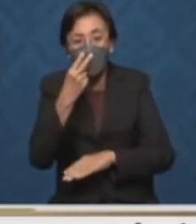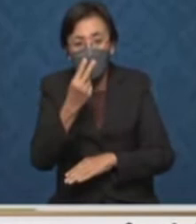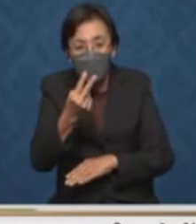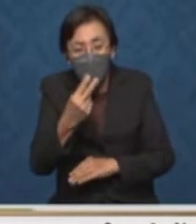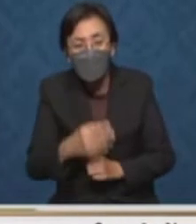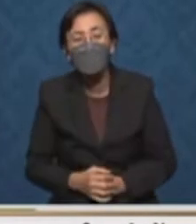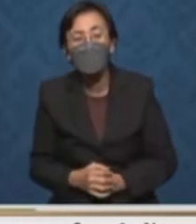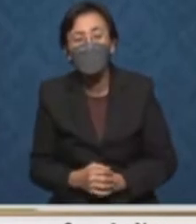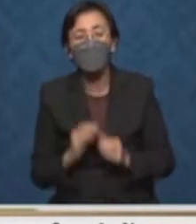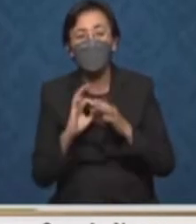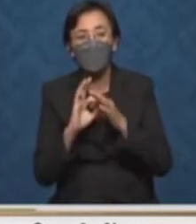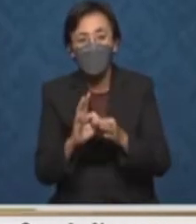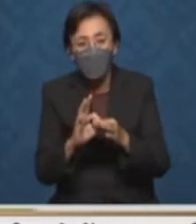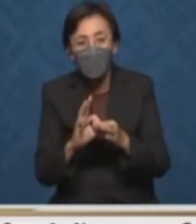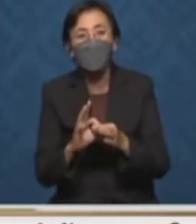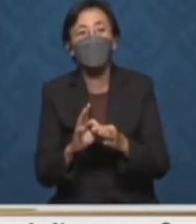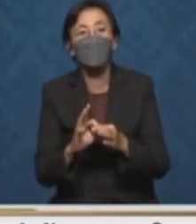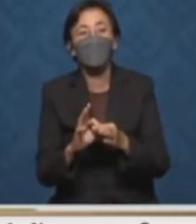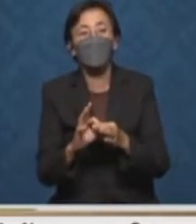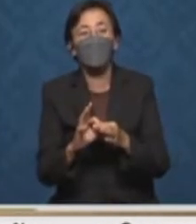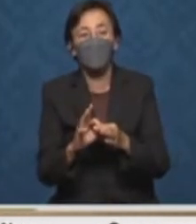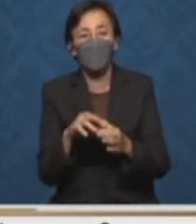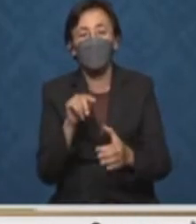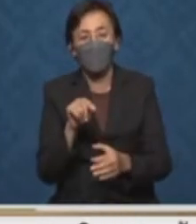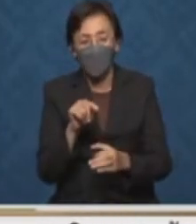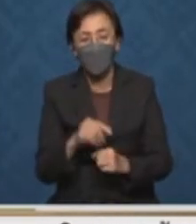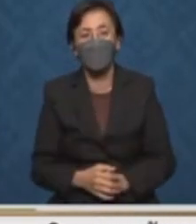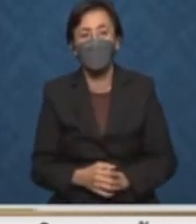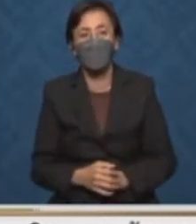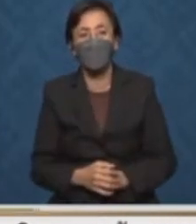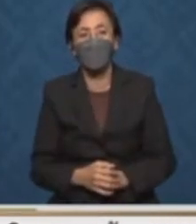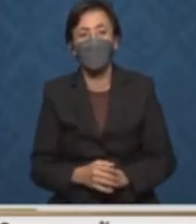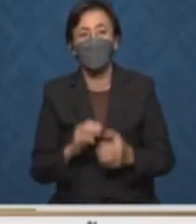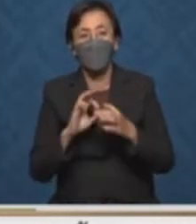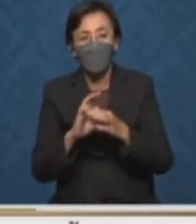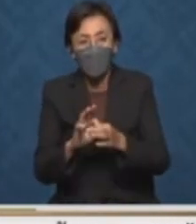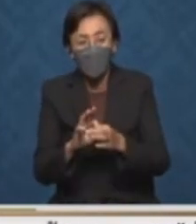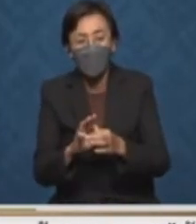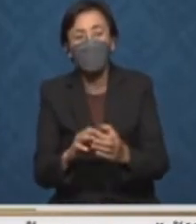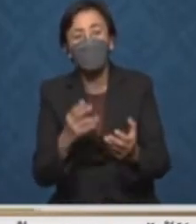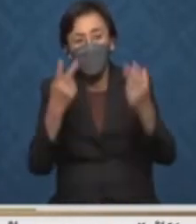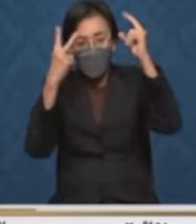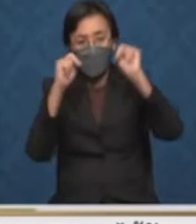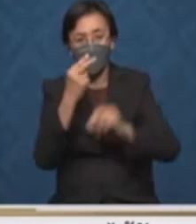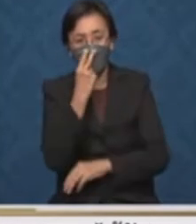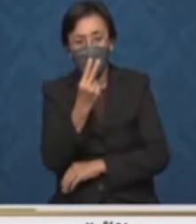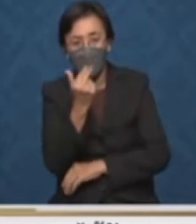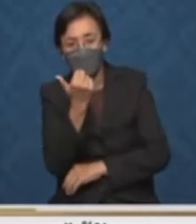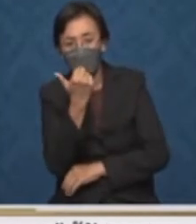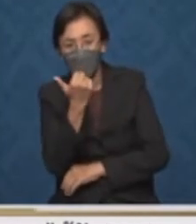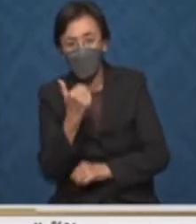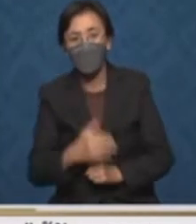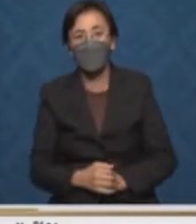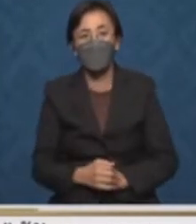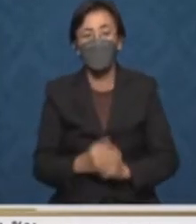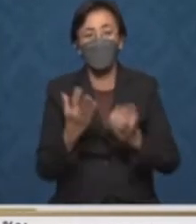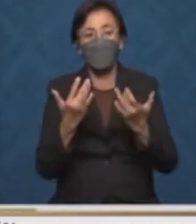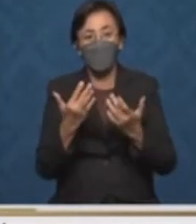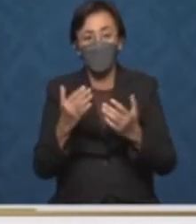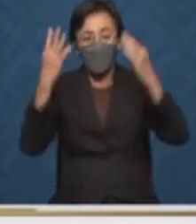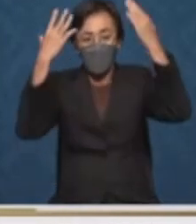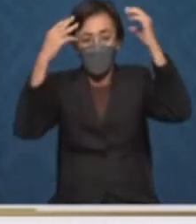ว่ามันไปเกี่ยวข้องกับพระบีซีเจี้ยนผิงท่านนายกต้องดูให้มันดีนะครับเพราะว่าเดี๋ยวประธานบี